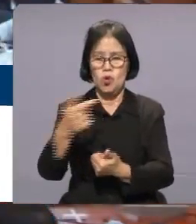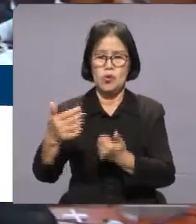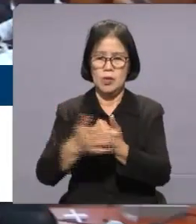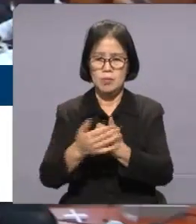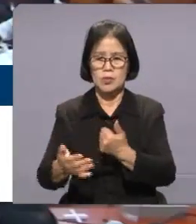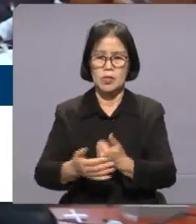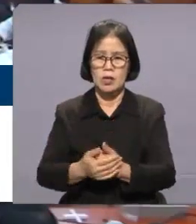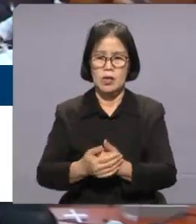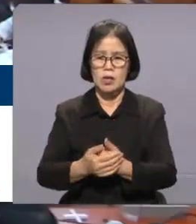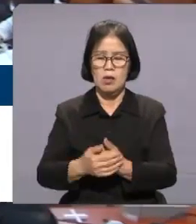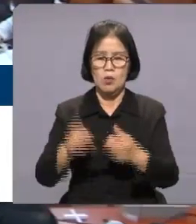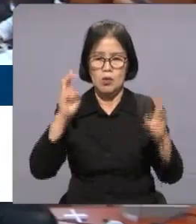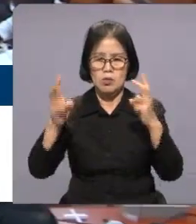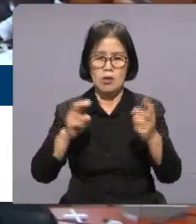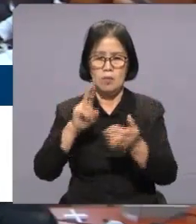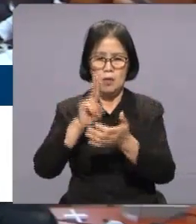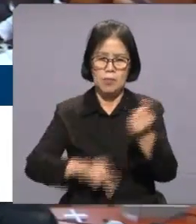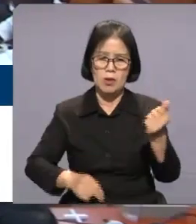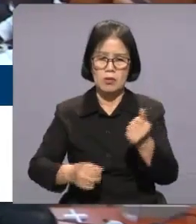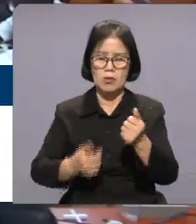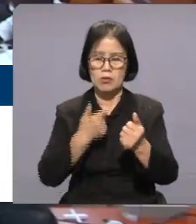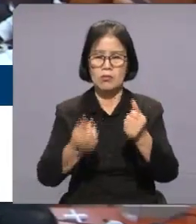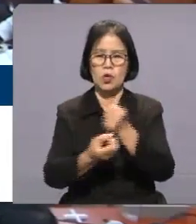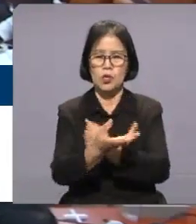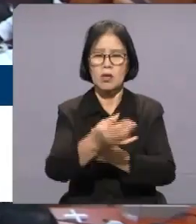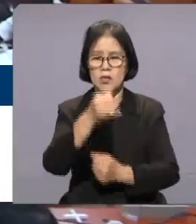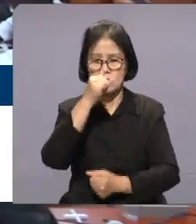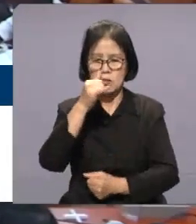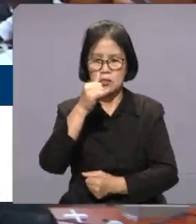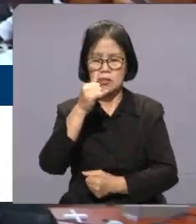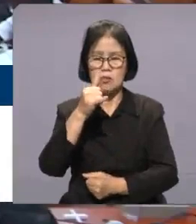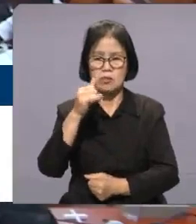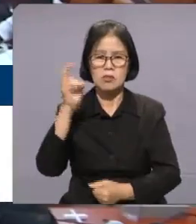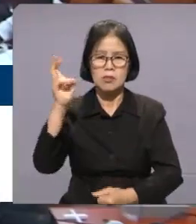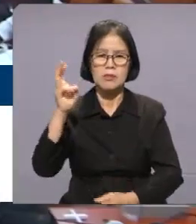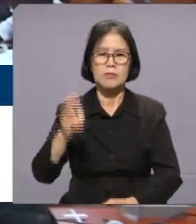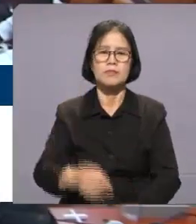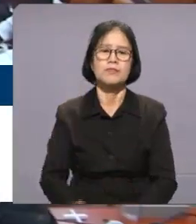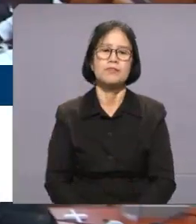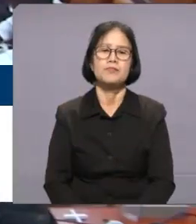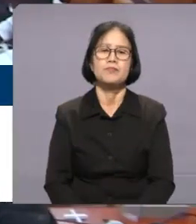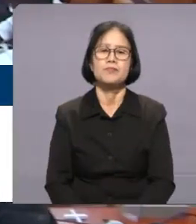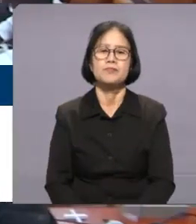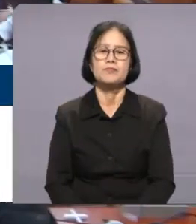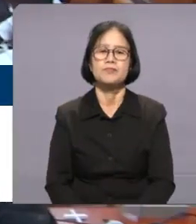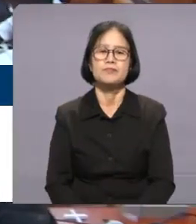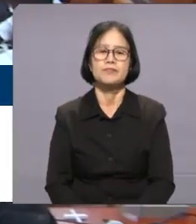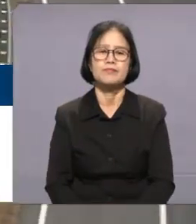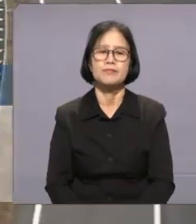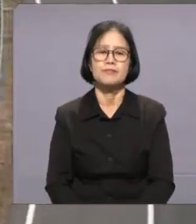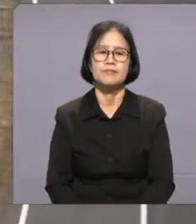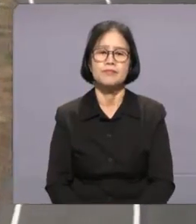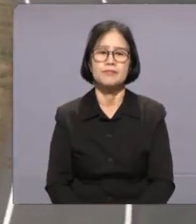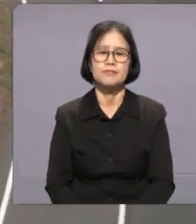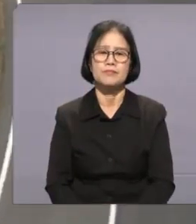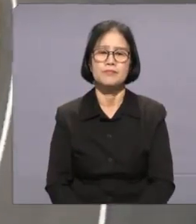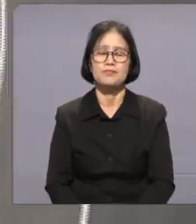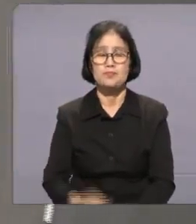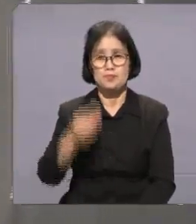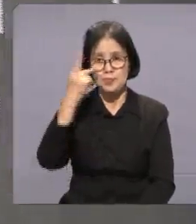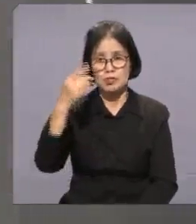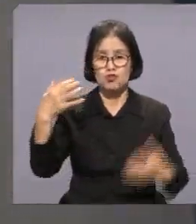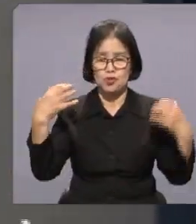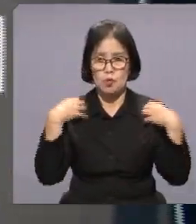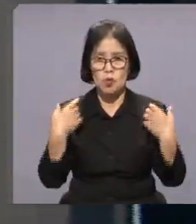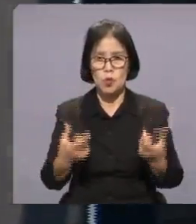우리 회사 판매에도 상당한 영향을 많이 미치는 그런 상태라고 보시게 보시면 되겠습니다 미